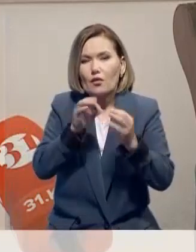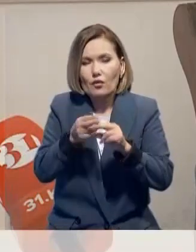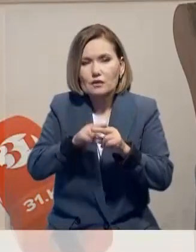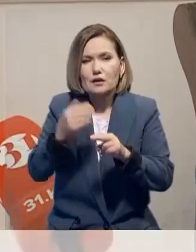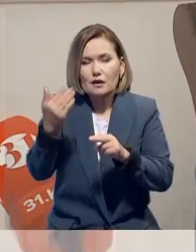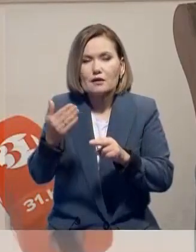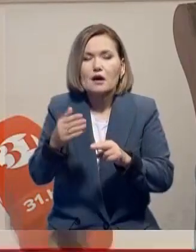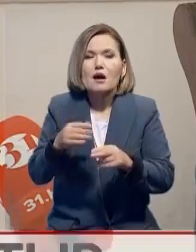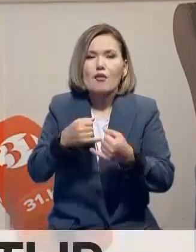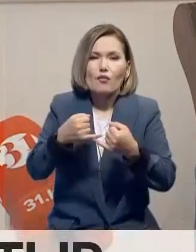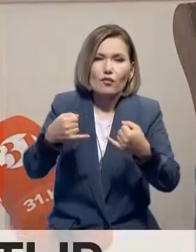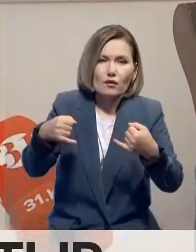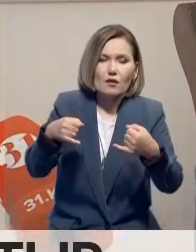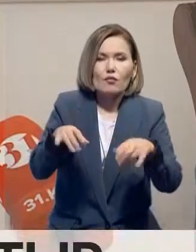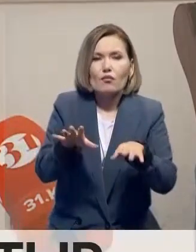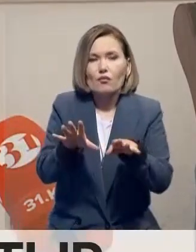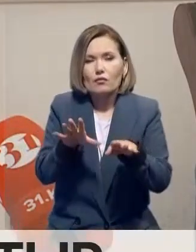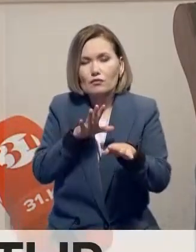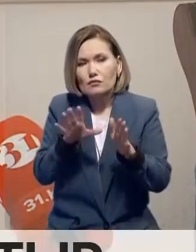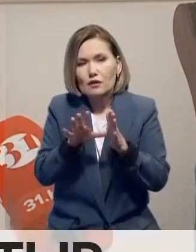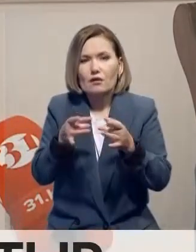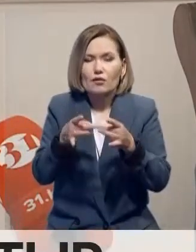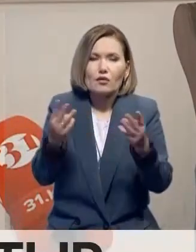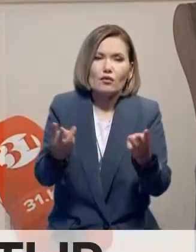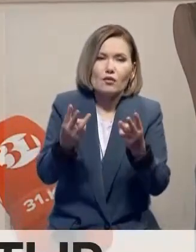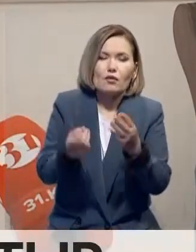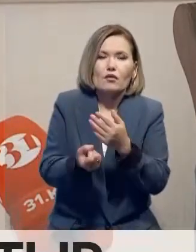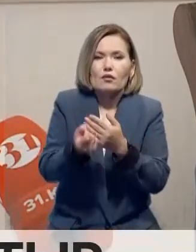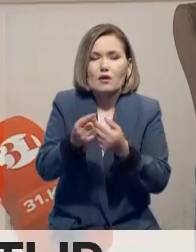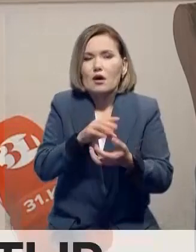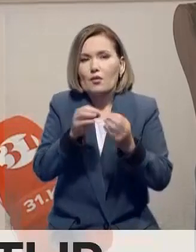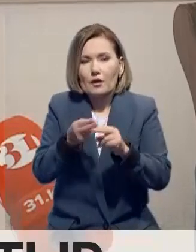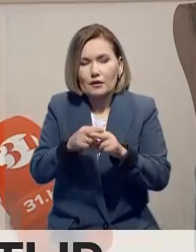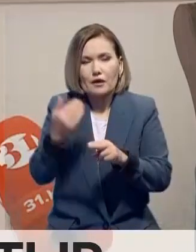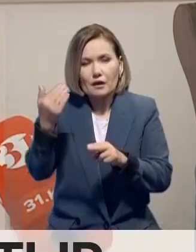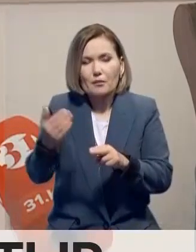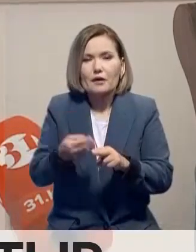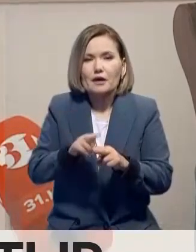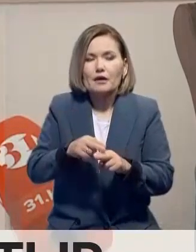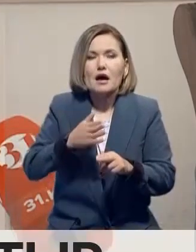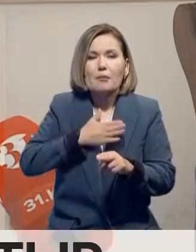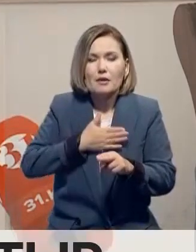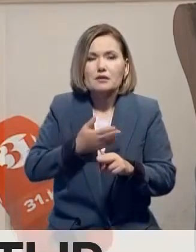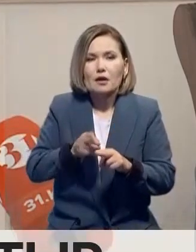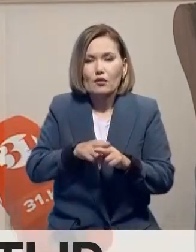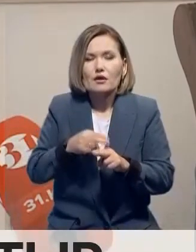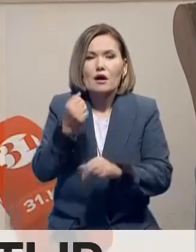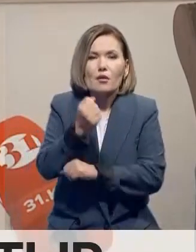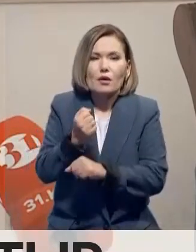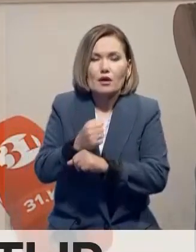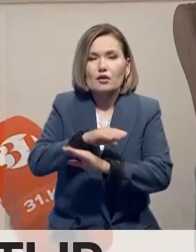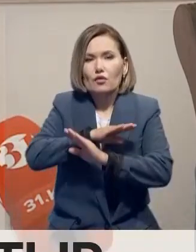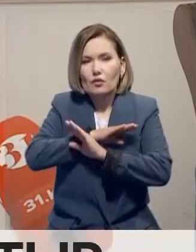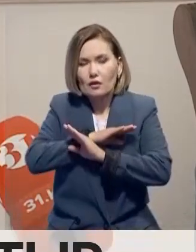токтары өтетін. Кен орнында өзге де баламалы бақылау жүйелері бар. Олар өшпеу керек еді. Бірақ осыған қарамастан біз ақпарат ала алмай қалдық.